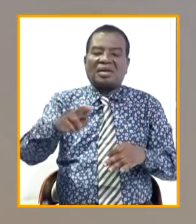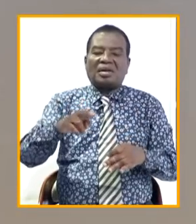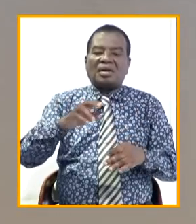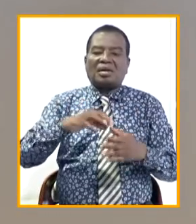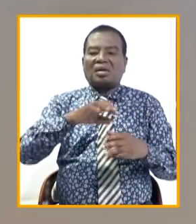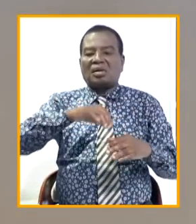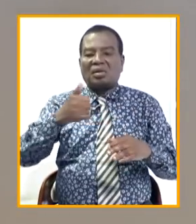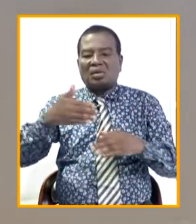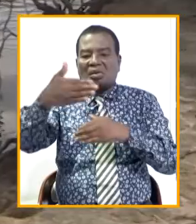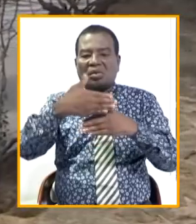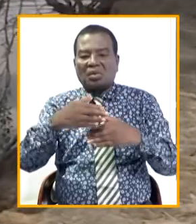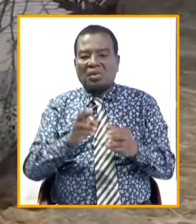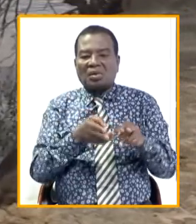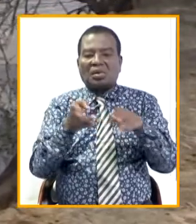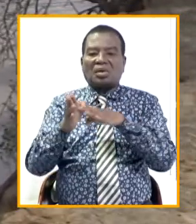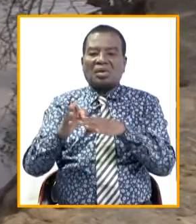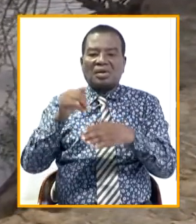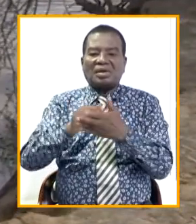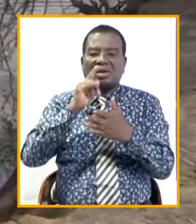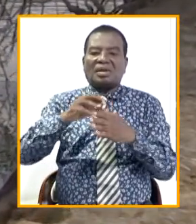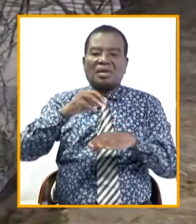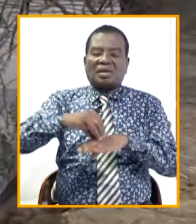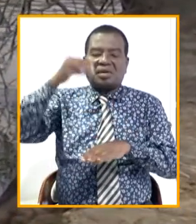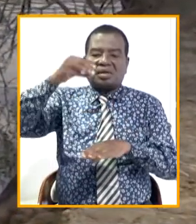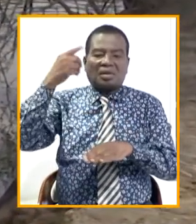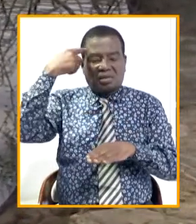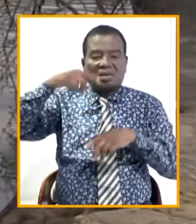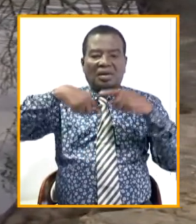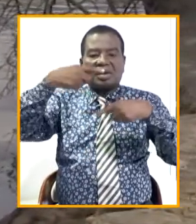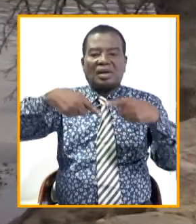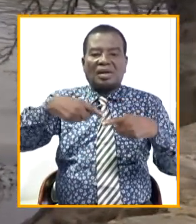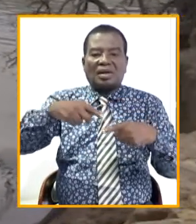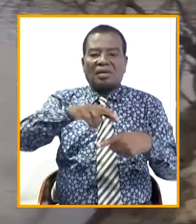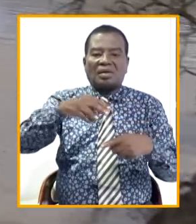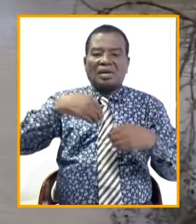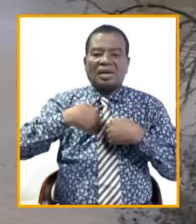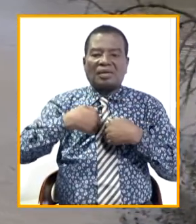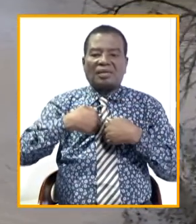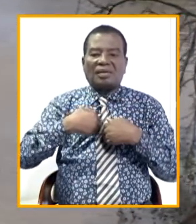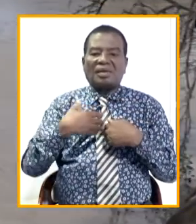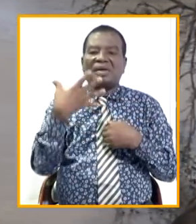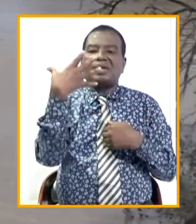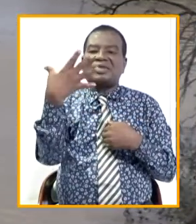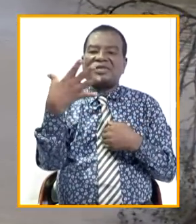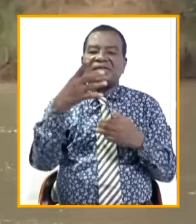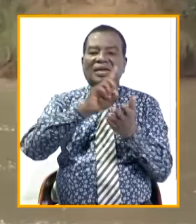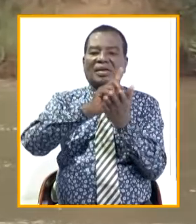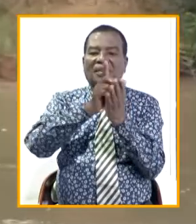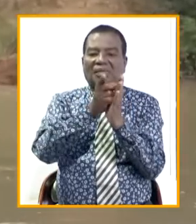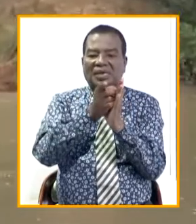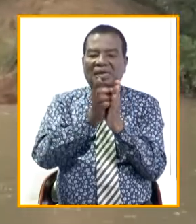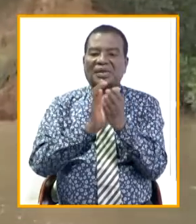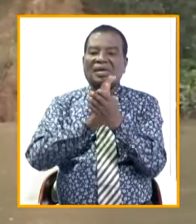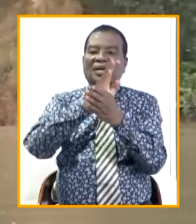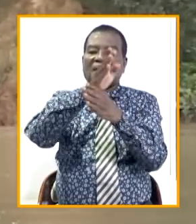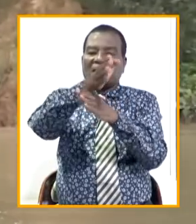côté de la rive se trouve le Mali. Et pour s'y rendre, vous avez seulement 5 minutes de traversée et moins d'un kilomètre